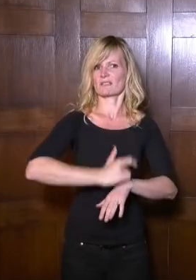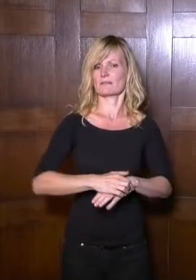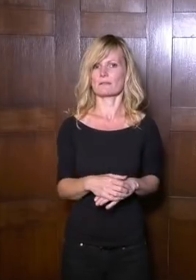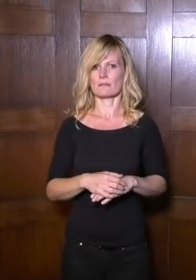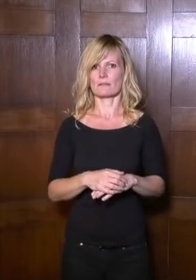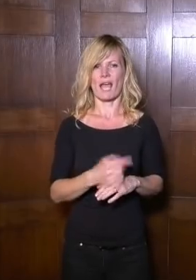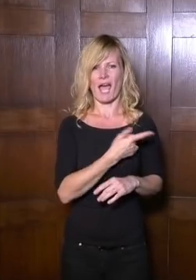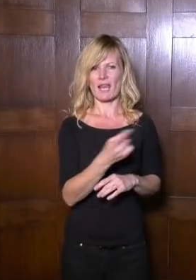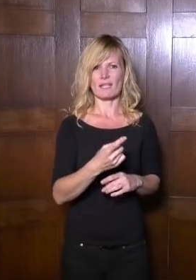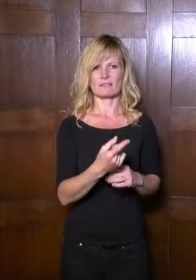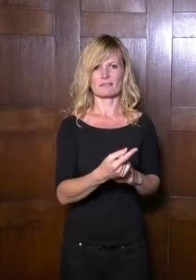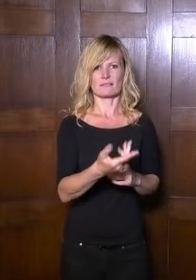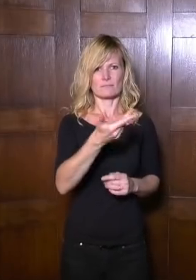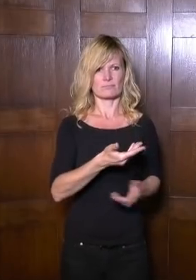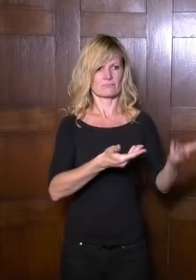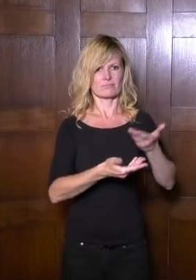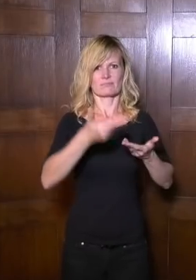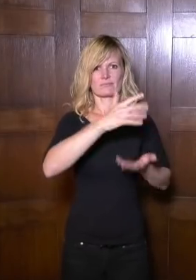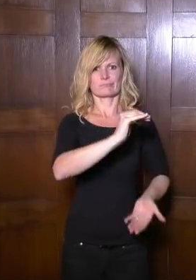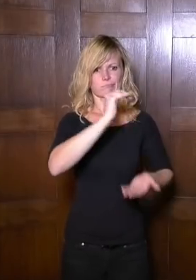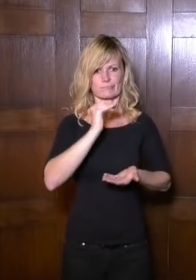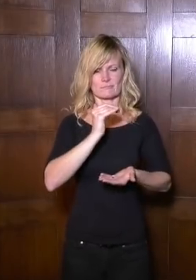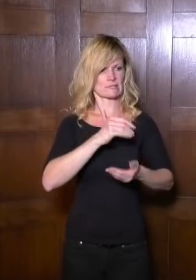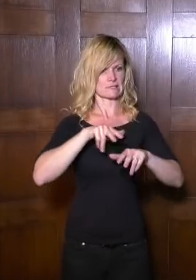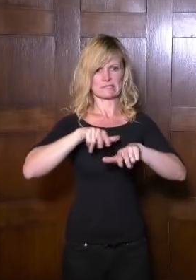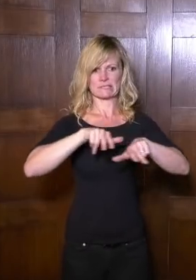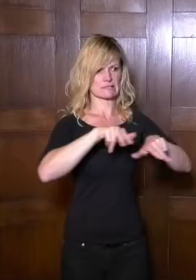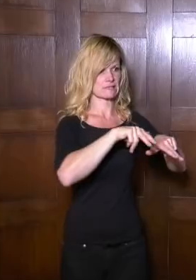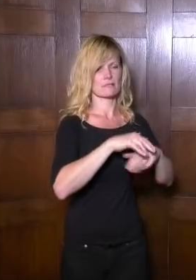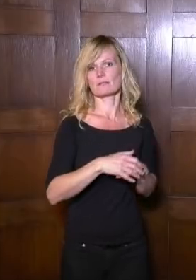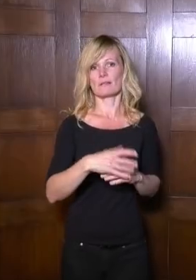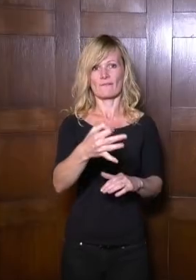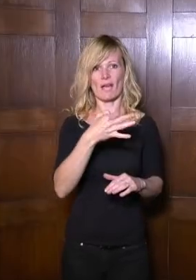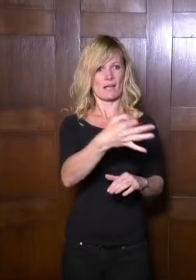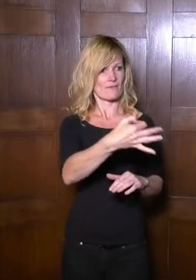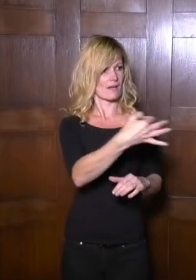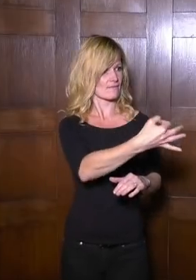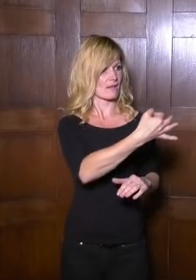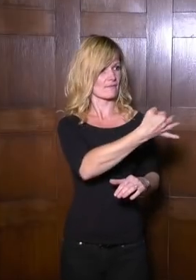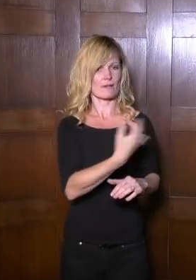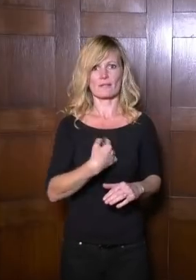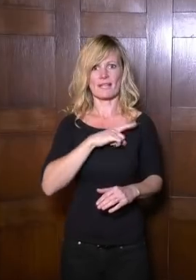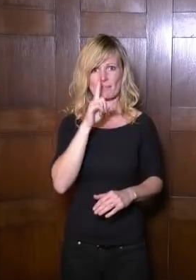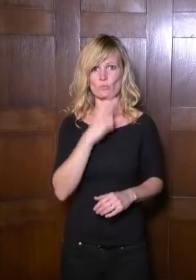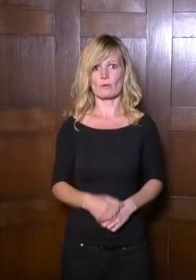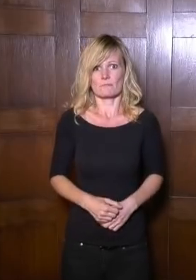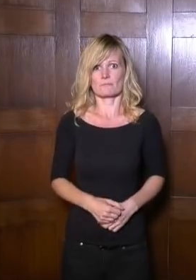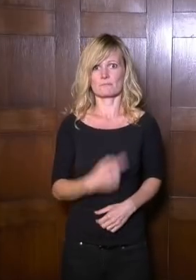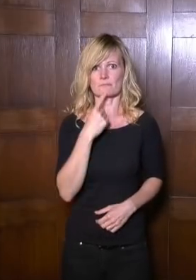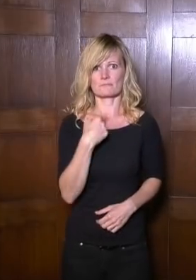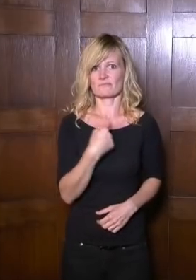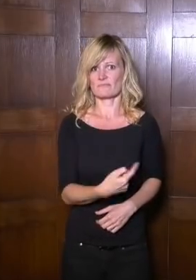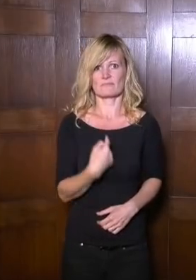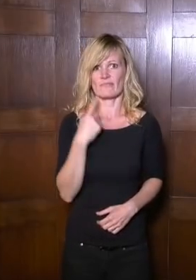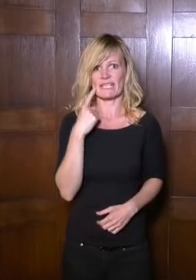Fäden bei einem zusammen und ich habe noch nie in meinem Leben vor so vielen Fragen gestanden, wo ich nur ein Schulternzucken hatte und gesagt habe, das weiß ich jetzt einfach